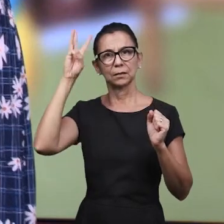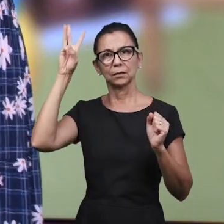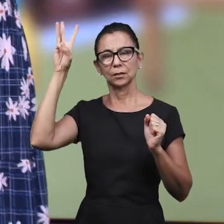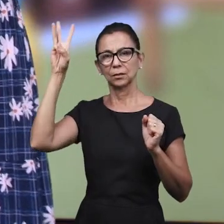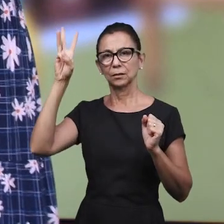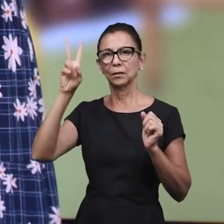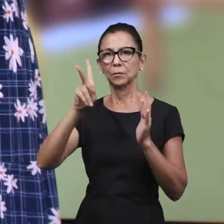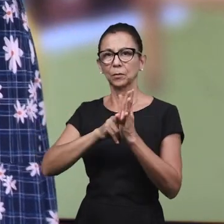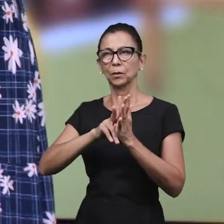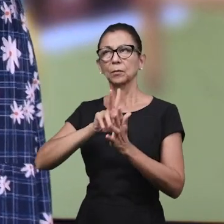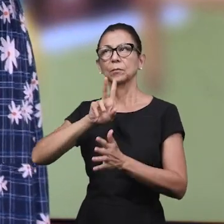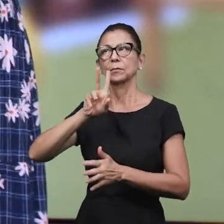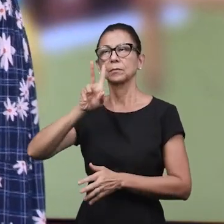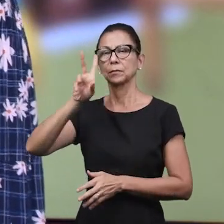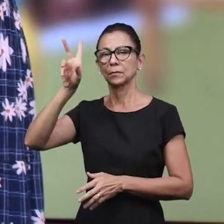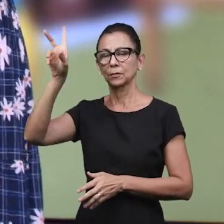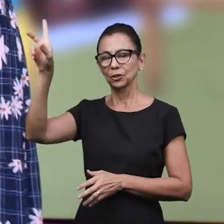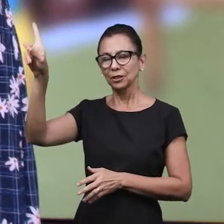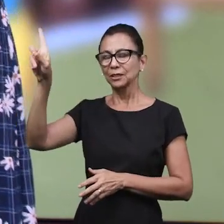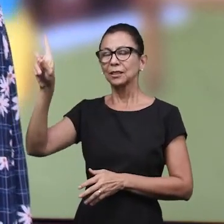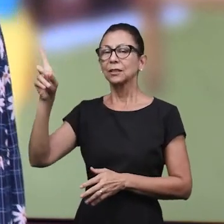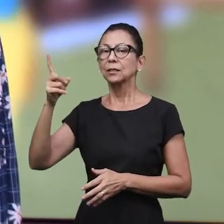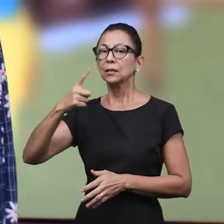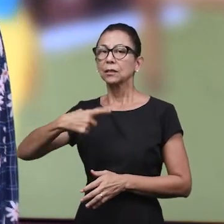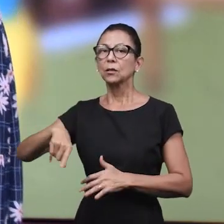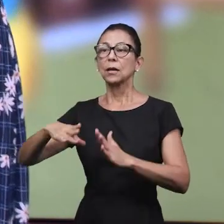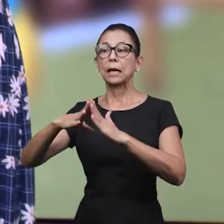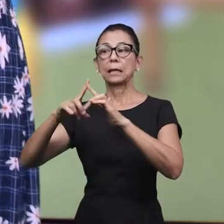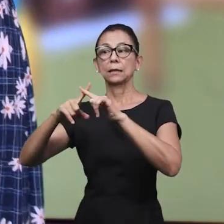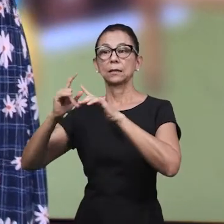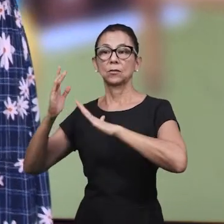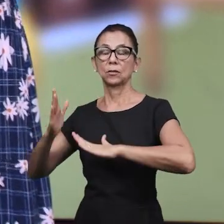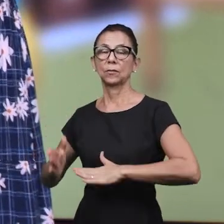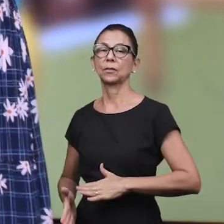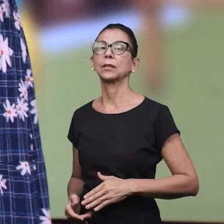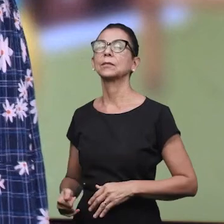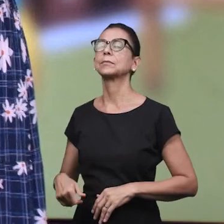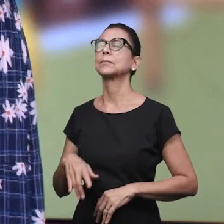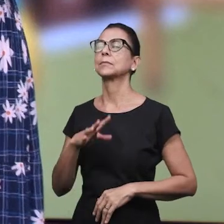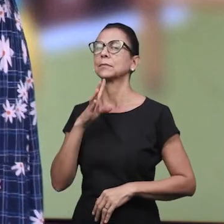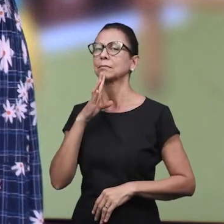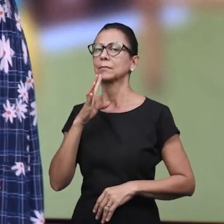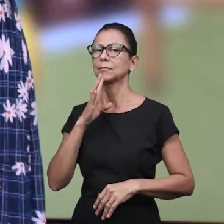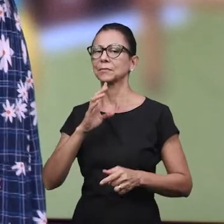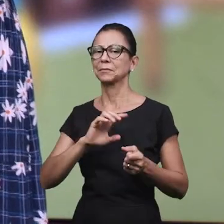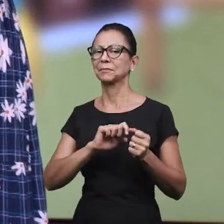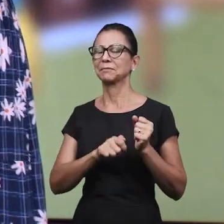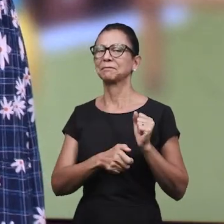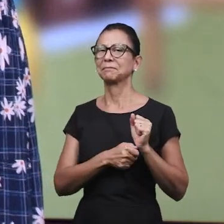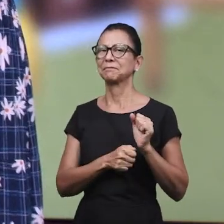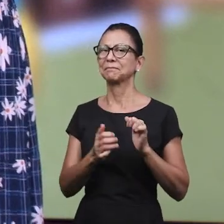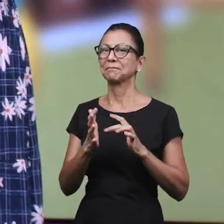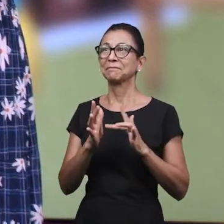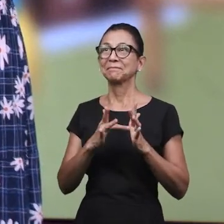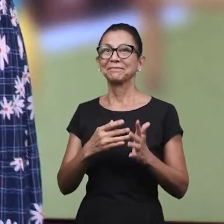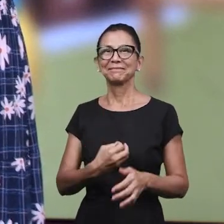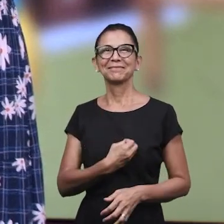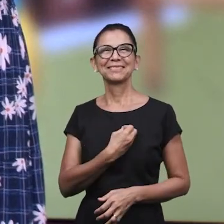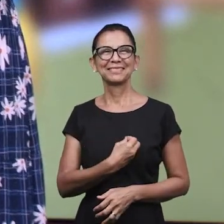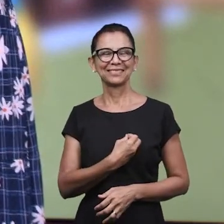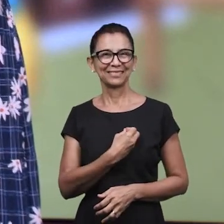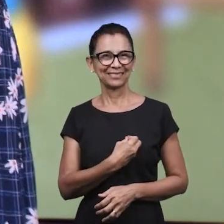troisième jour, le plan prophétique de Dieu. Nous, l'Église du Seigneur Jésus, nous aussi, nous connaissons ce